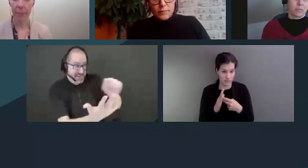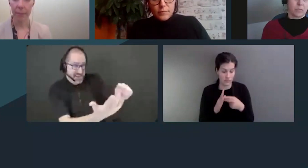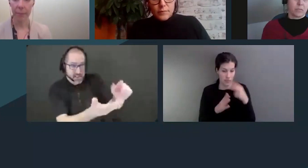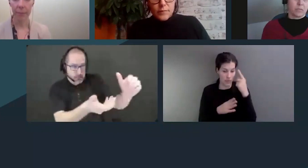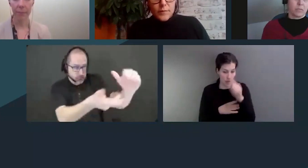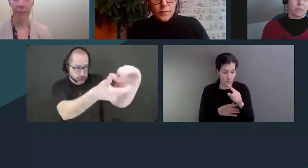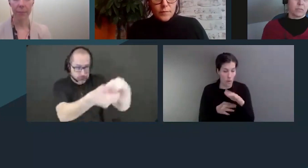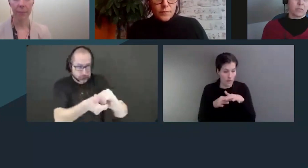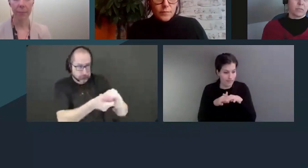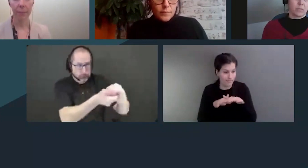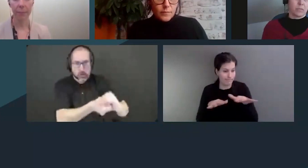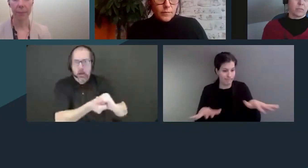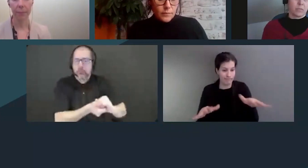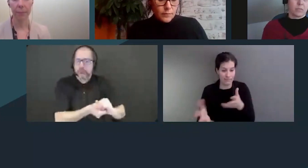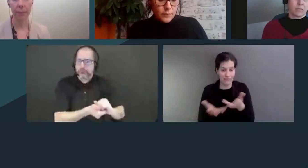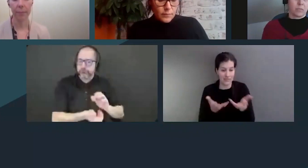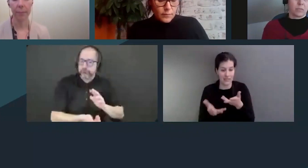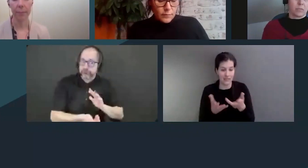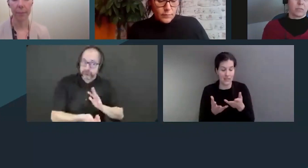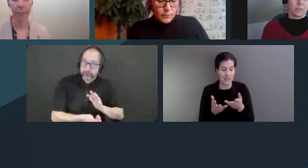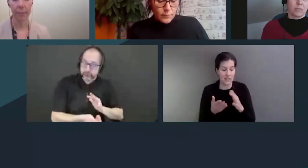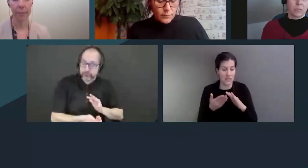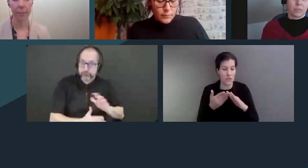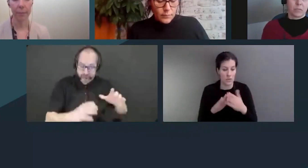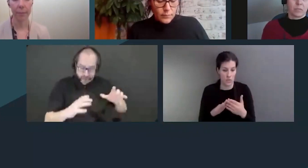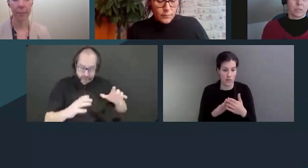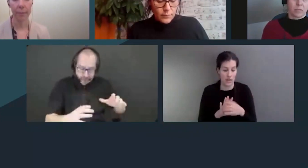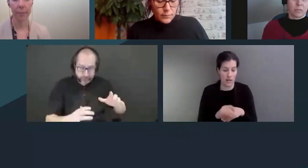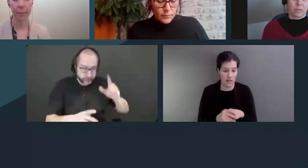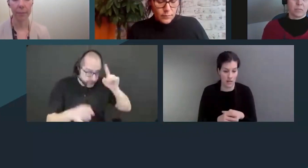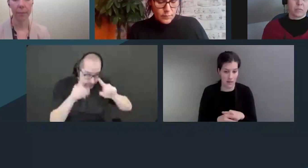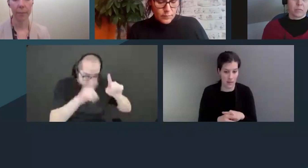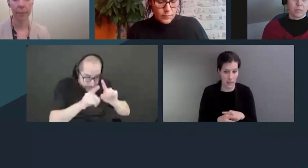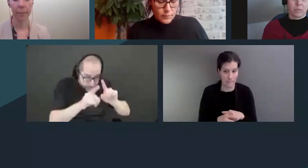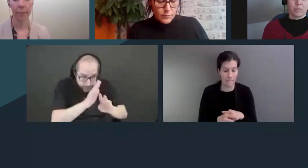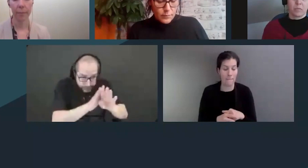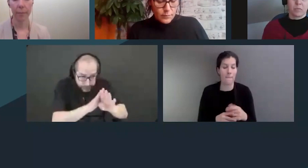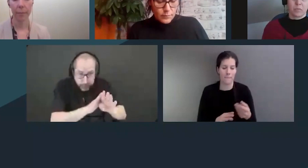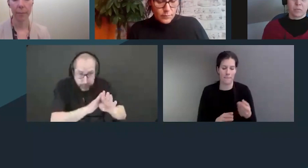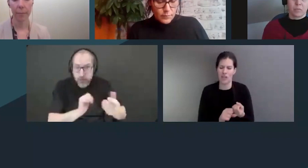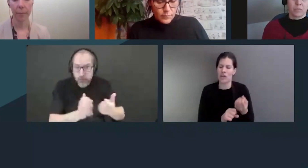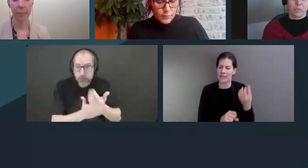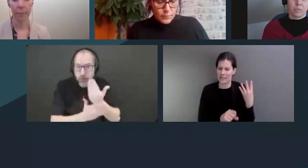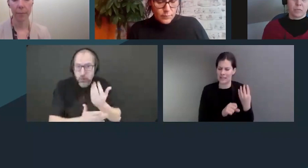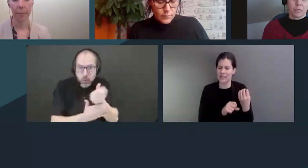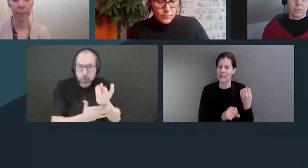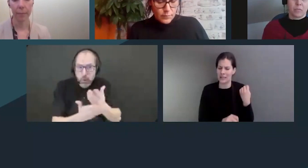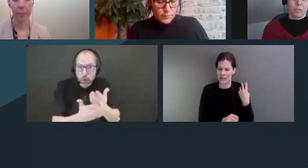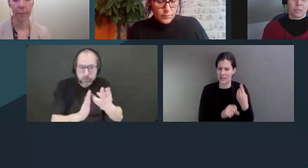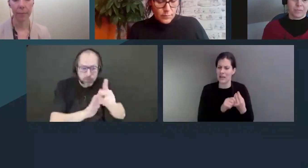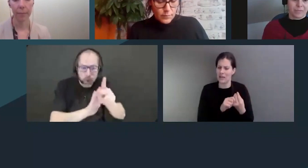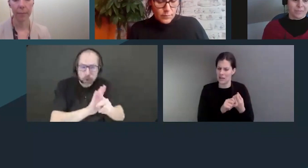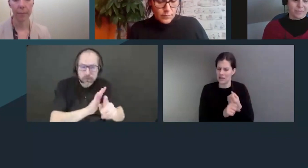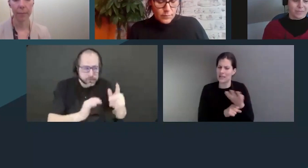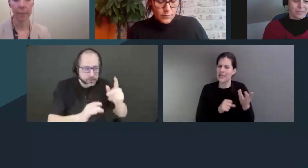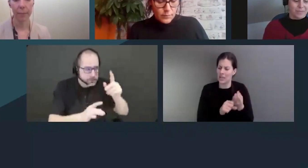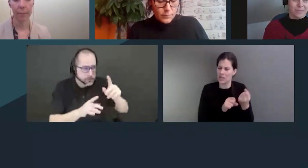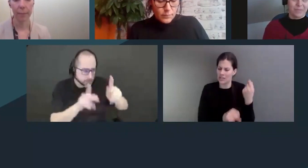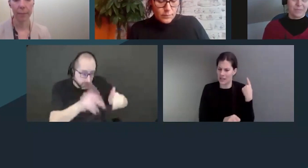bonnes personnes en matière de politique. Et là, on a eu une idée. Si on a des gens qui sont experts en